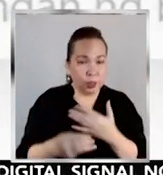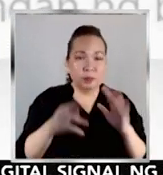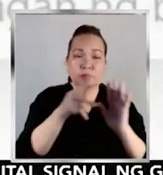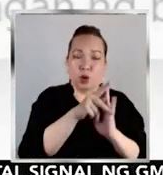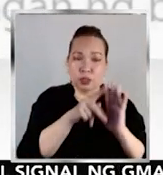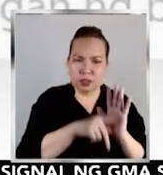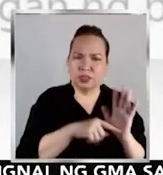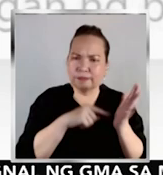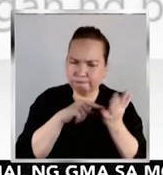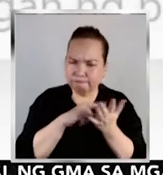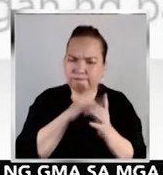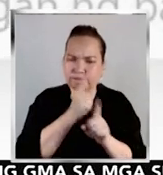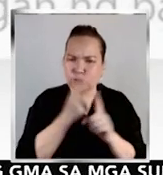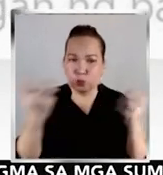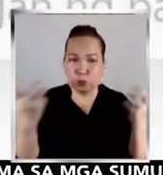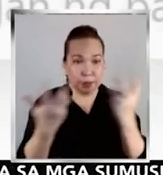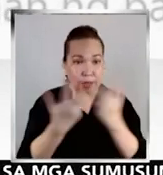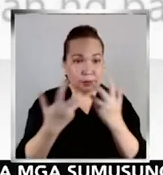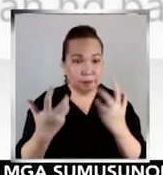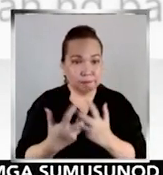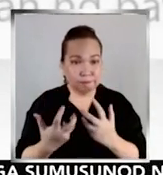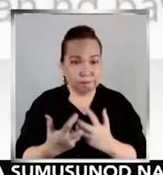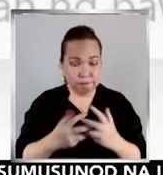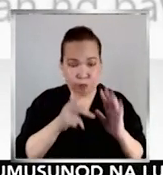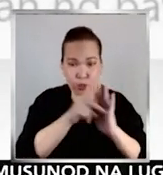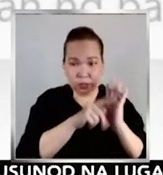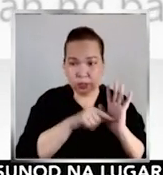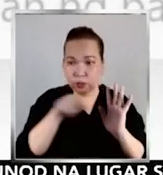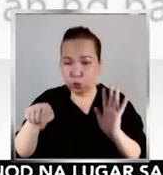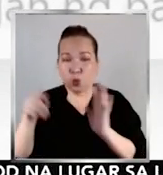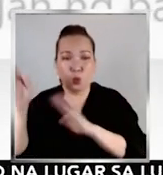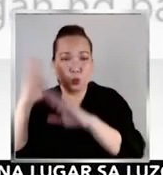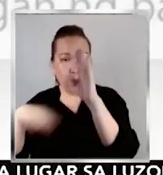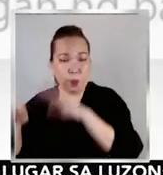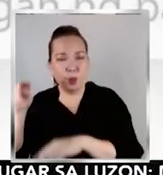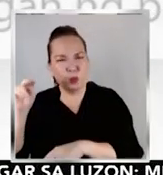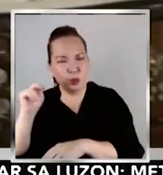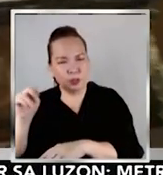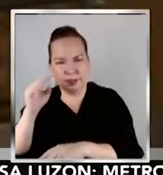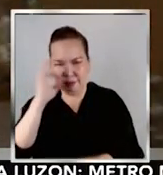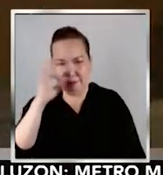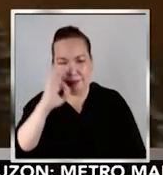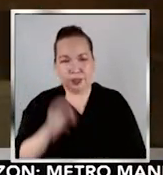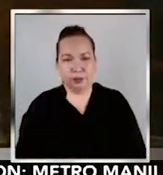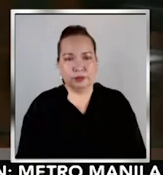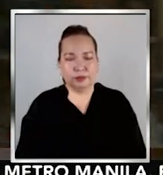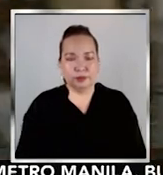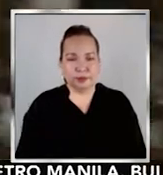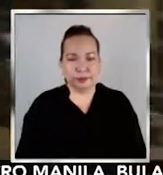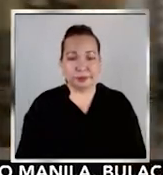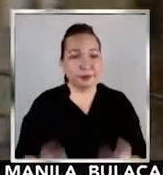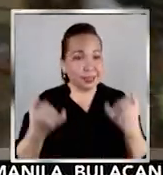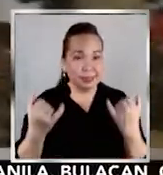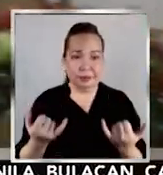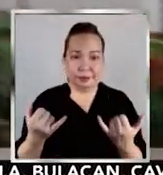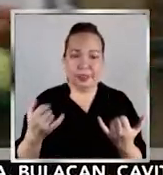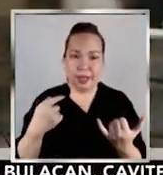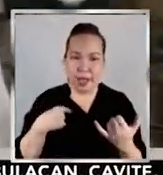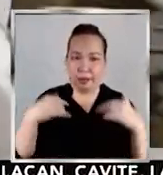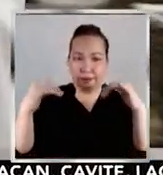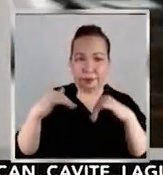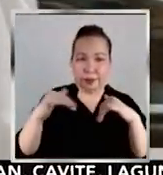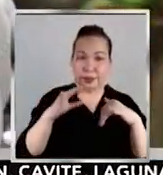masiguradong nararapat at naakma sa pangangailangan ng mga Pilipino. Ngayong araw, nagpulong si Pangulong